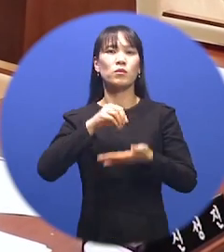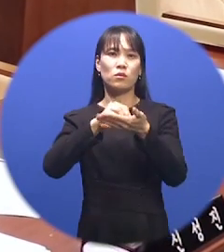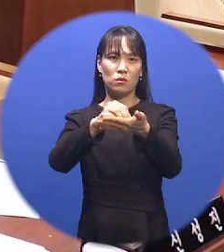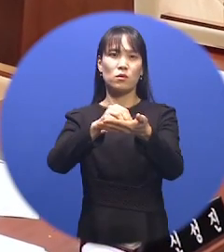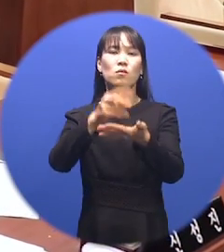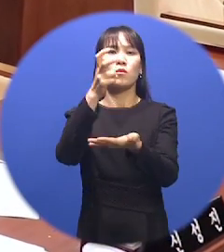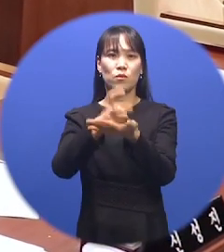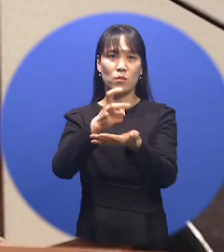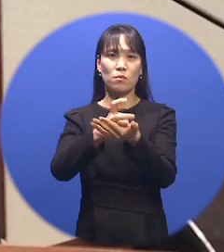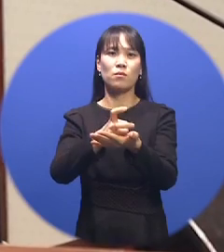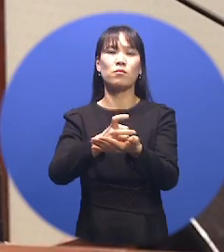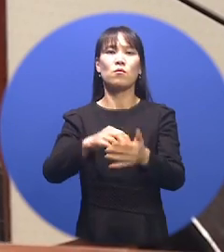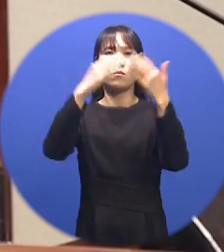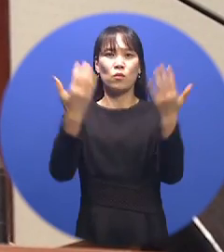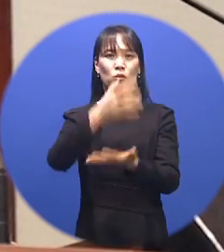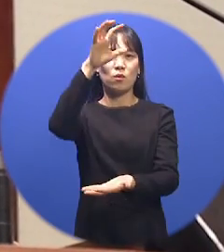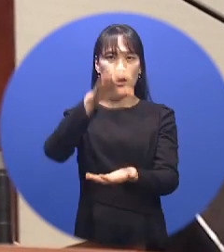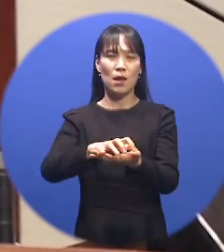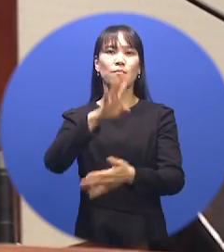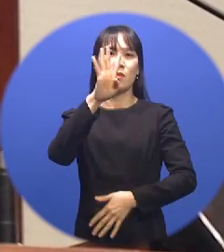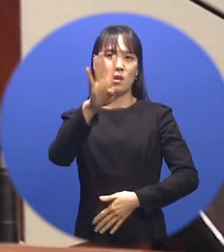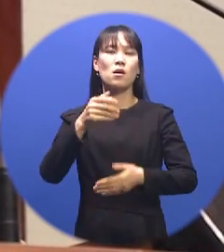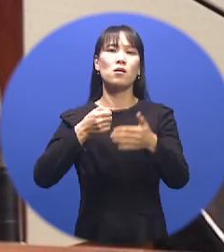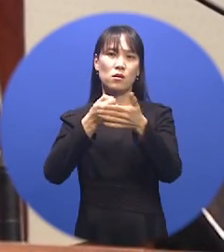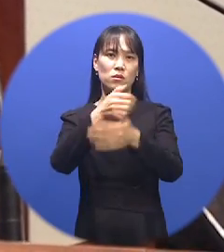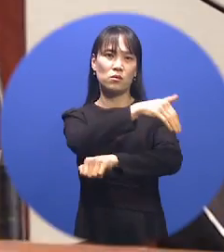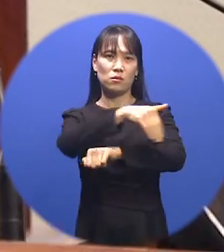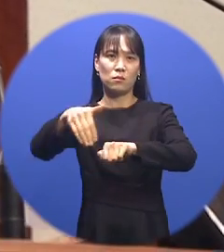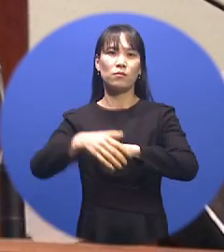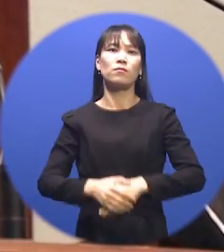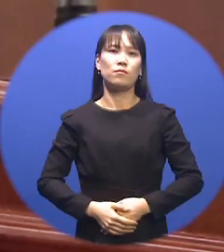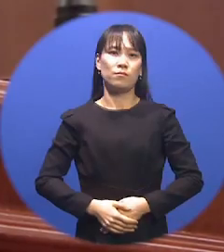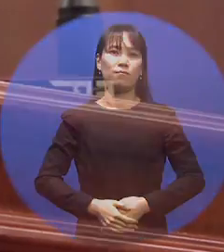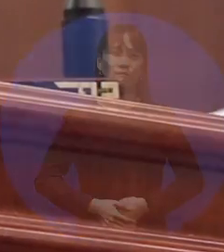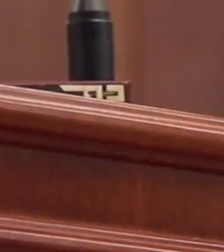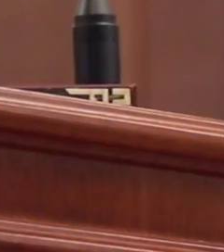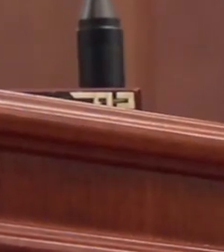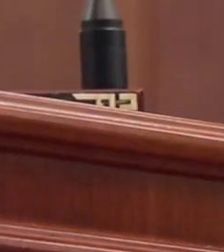관광숙박업 등록 등에 관한 조례안 등총 4건의 안건을 의결할 예정입니다.